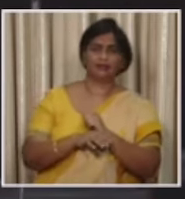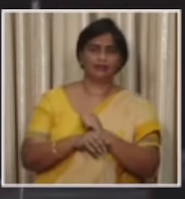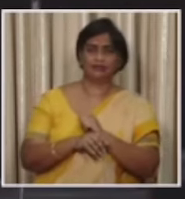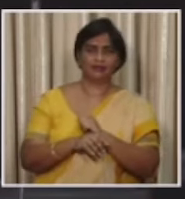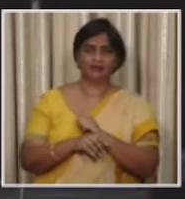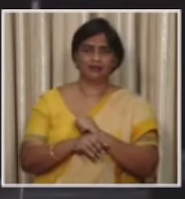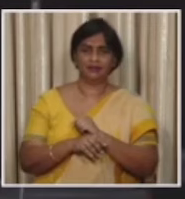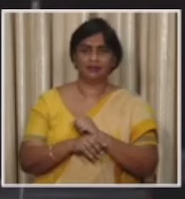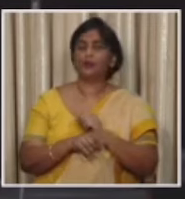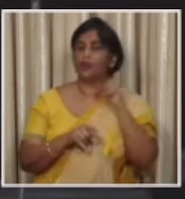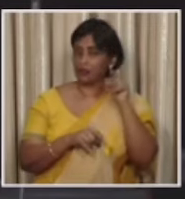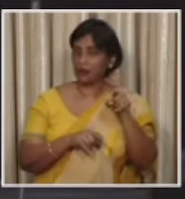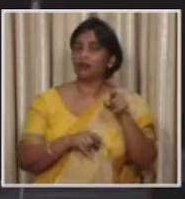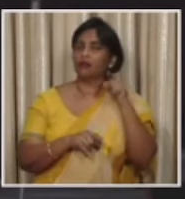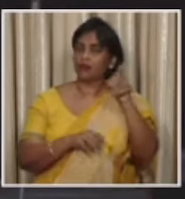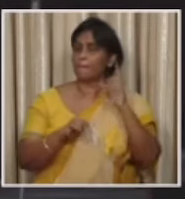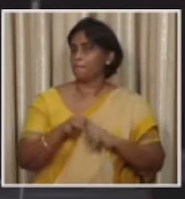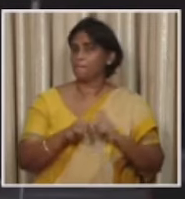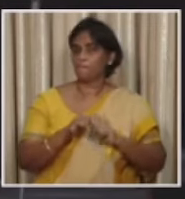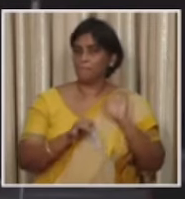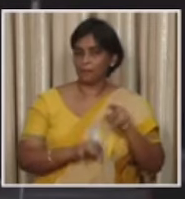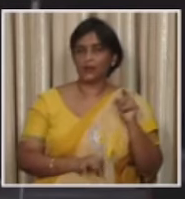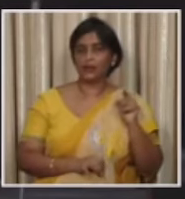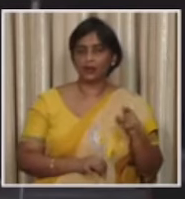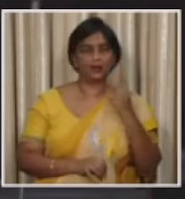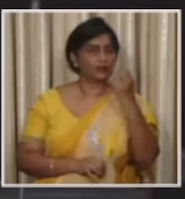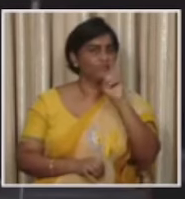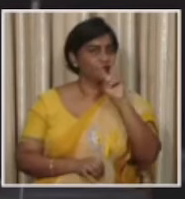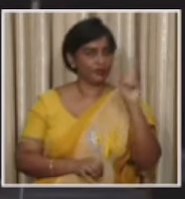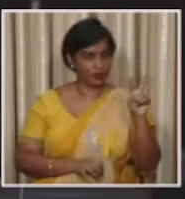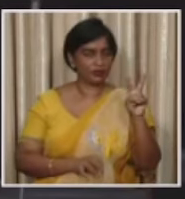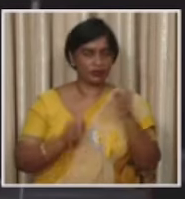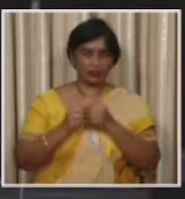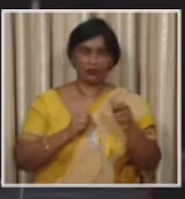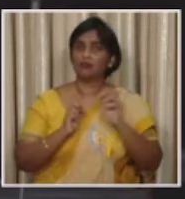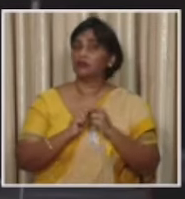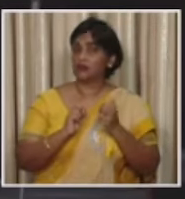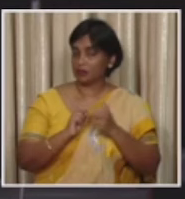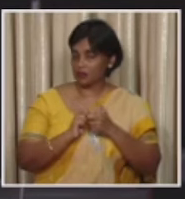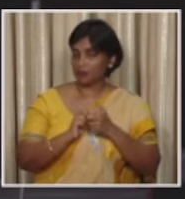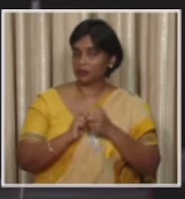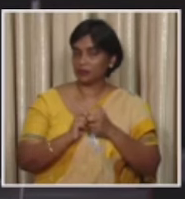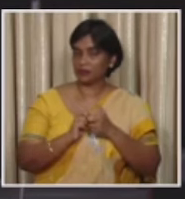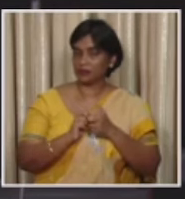නෙමෙයි. දැන් ඔබතුමාලට තියෙන ප්‍රශ්නේ මේ 2022 ඇවිත්විච්ච තත්ත්වය